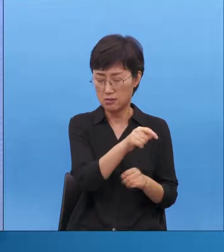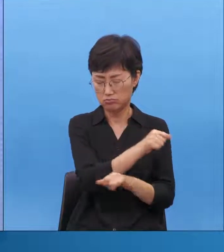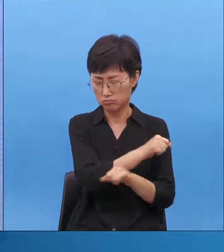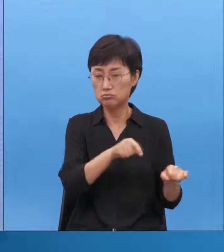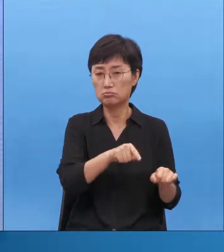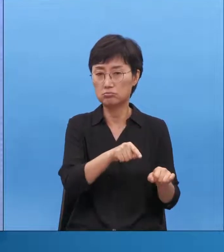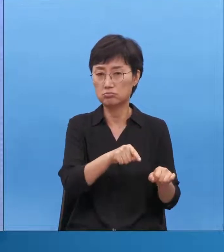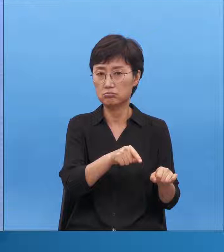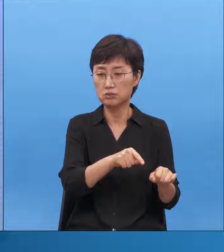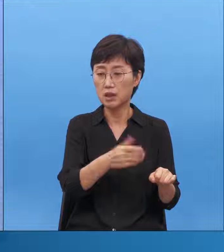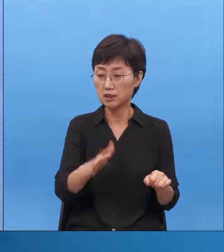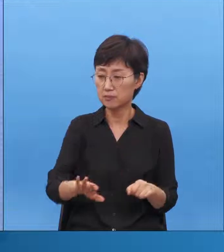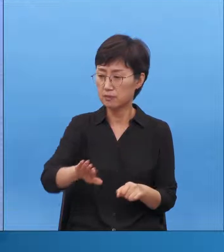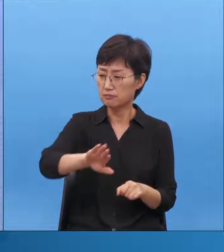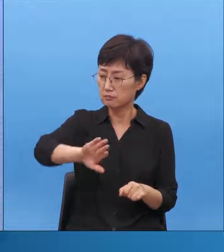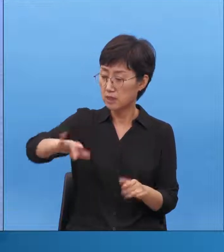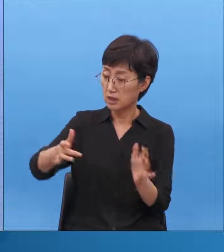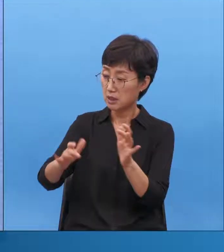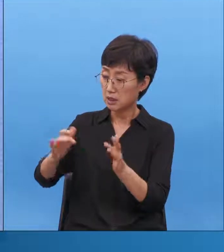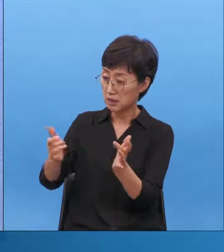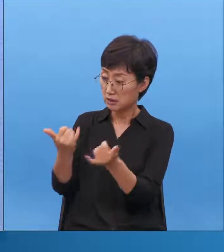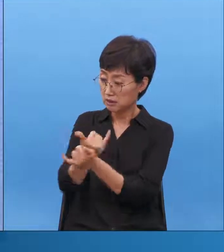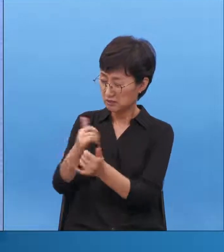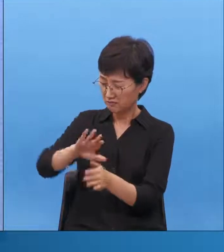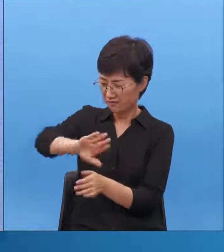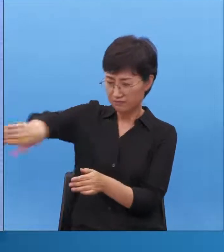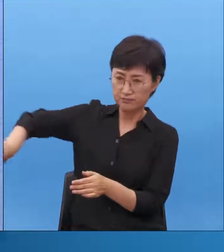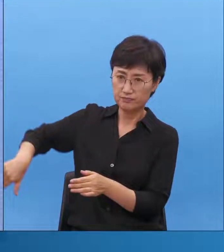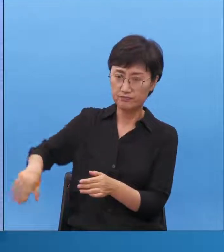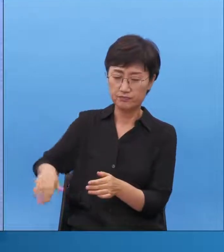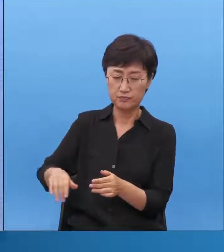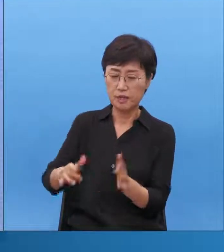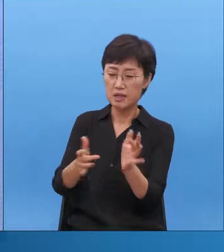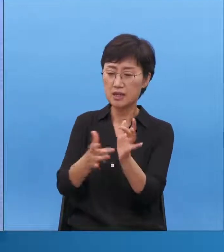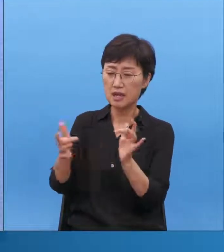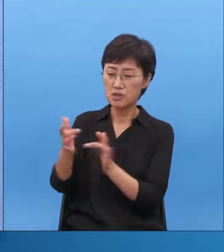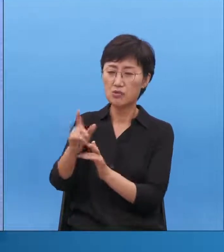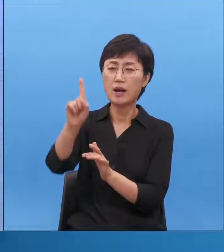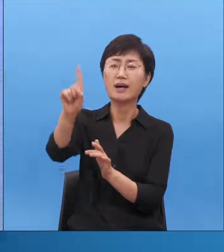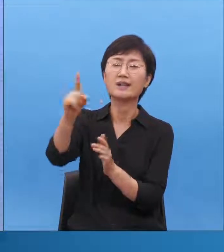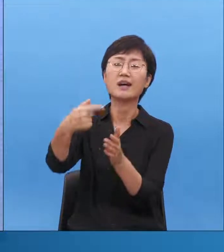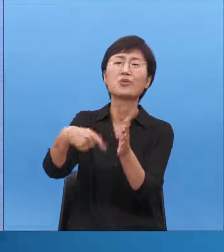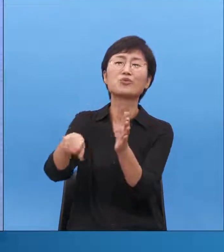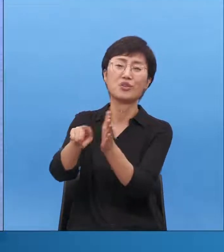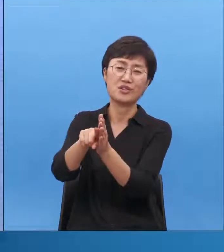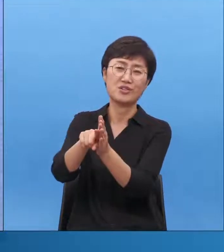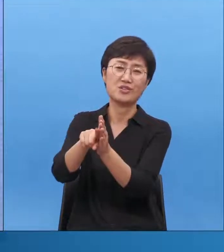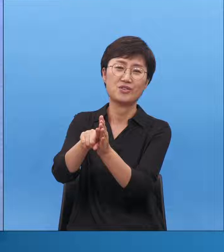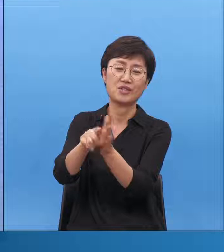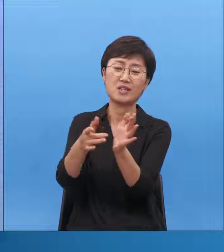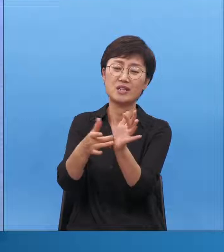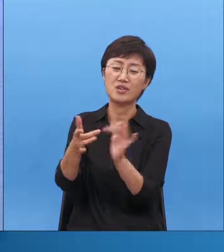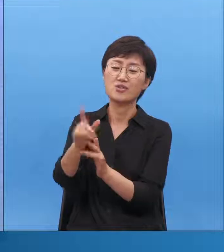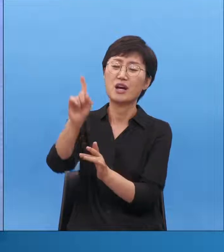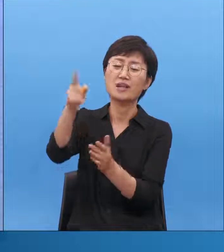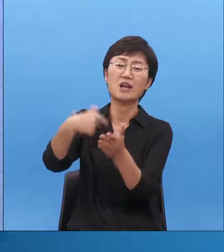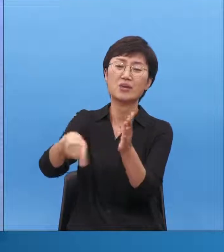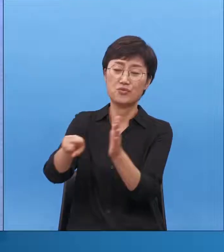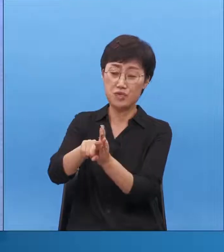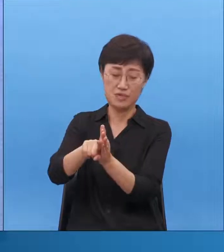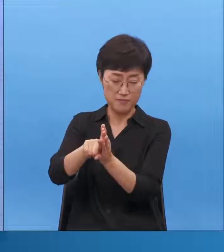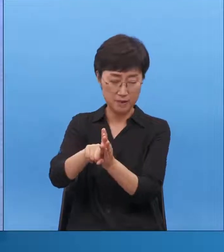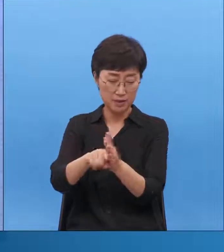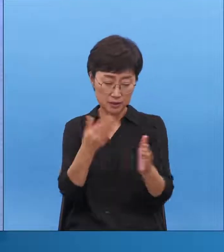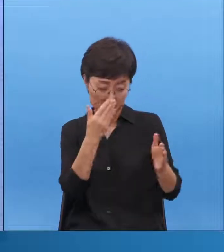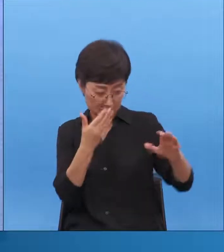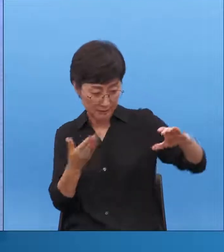he gave this to Jesus. 상황 한번 생각해 보세요. Think about the 지금 situation. 우리 믿음 같으면 뭐 할 수 있는 일인데 그때 상황은 큰일 나는 거예요, 사실은. We might be able